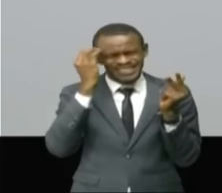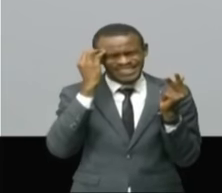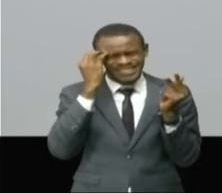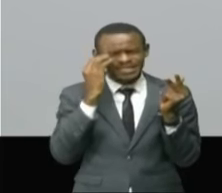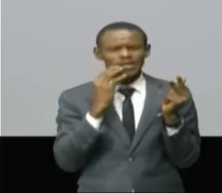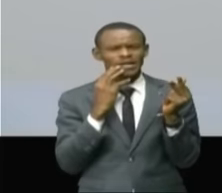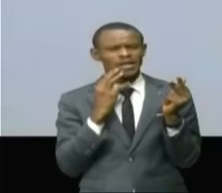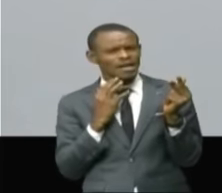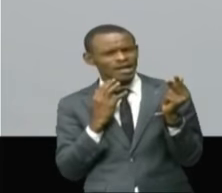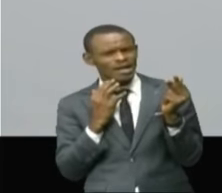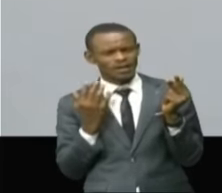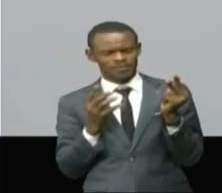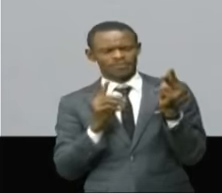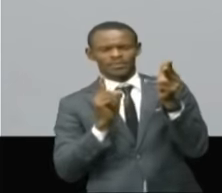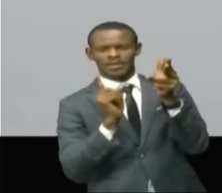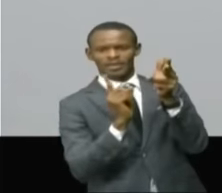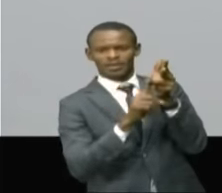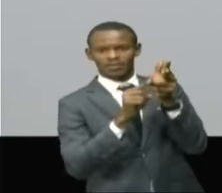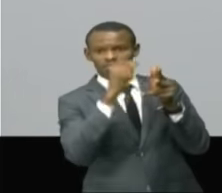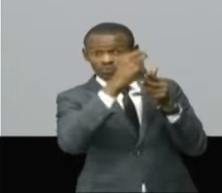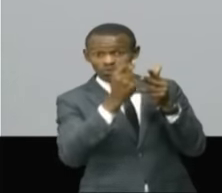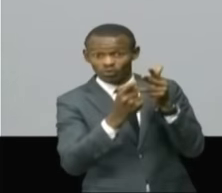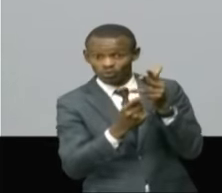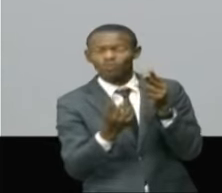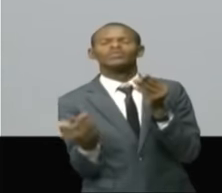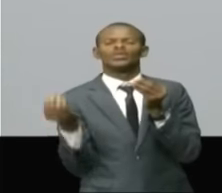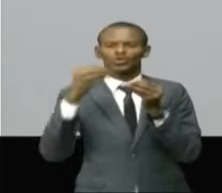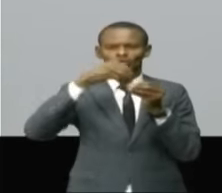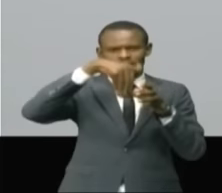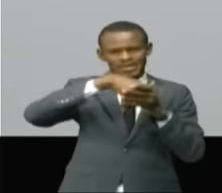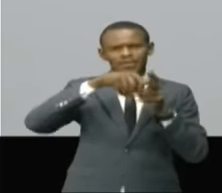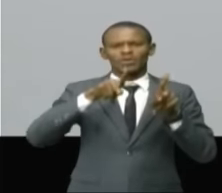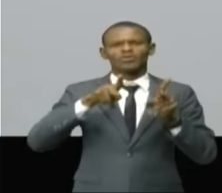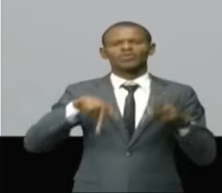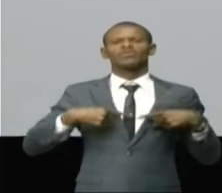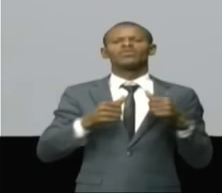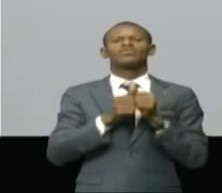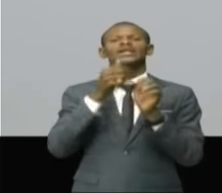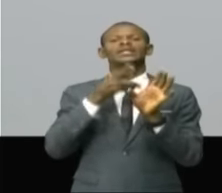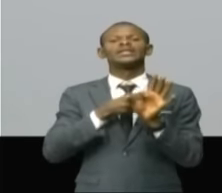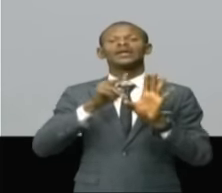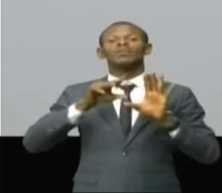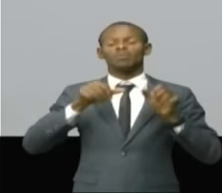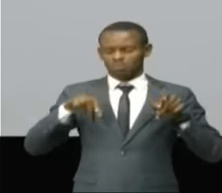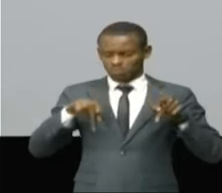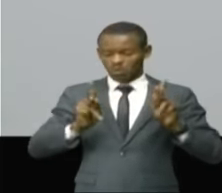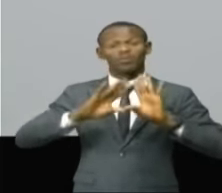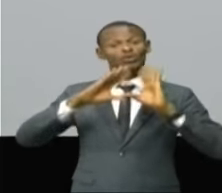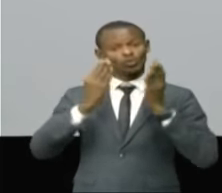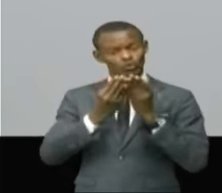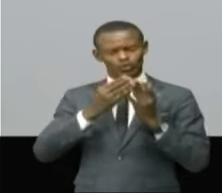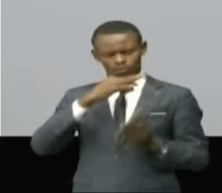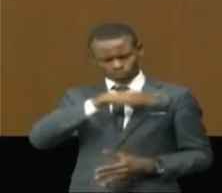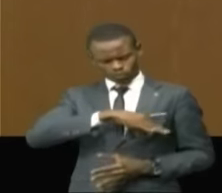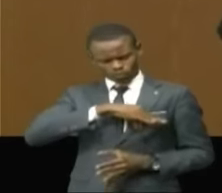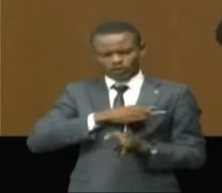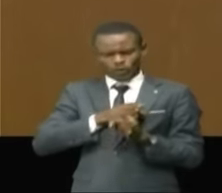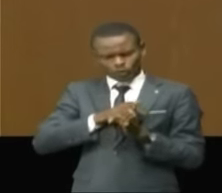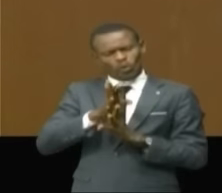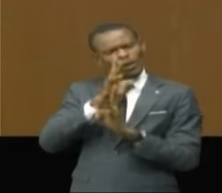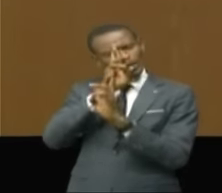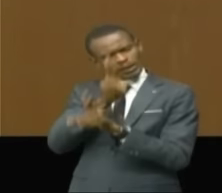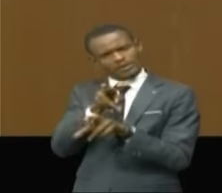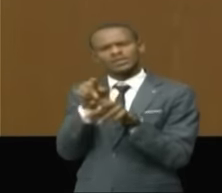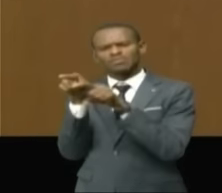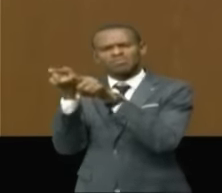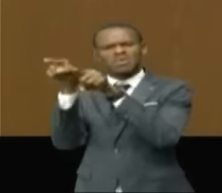permettre de bénéficier de la protection et de la promotion de leurs droits au même titre que les catégories des personnes